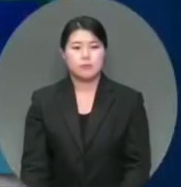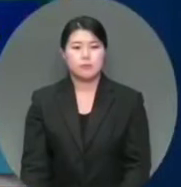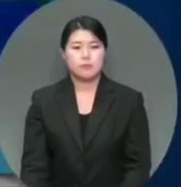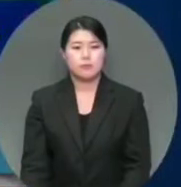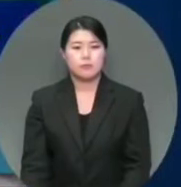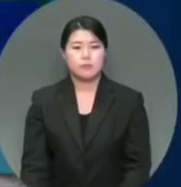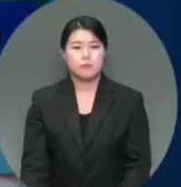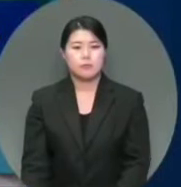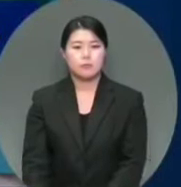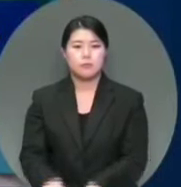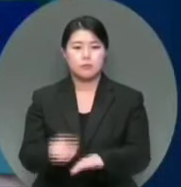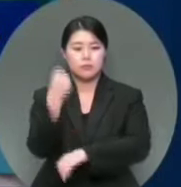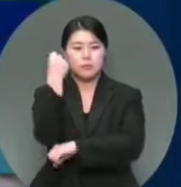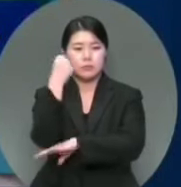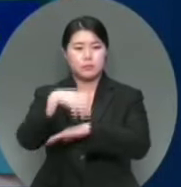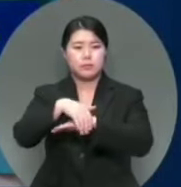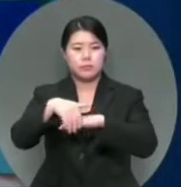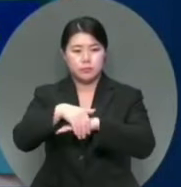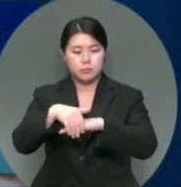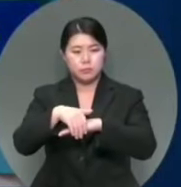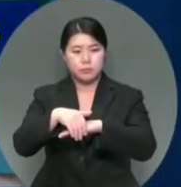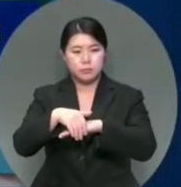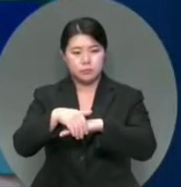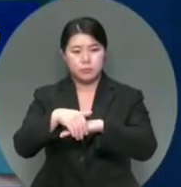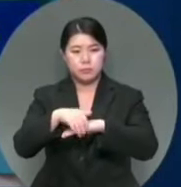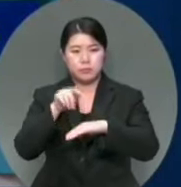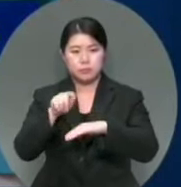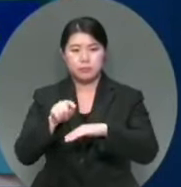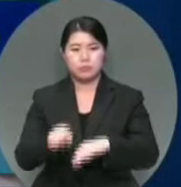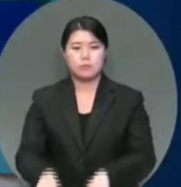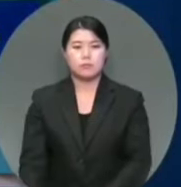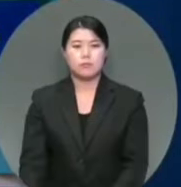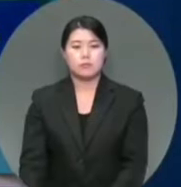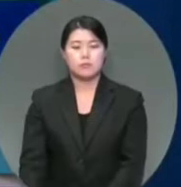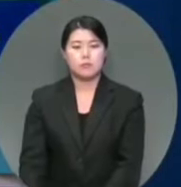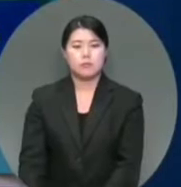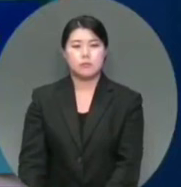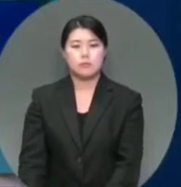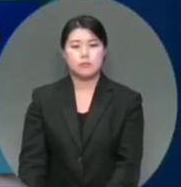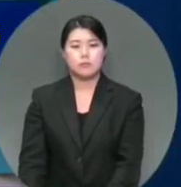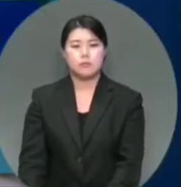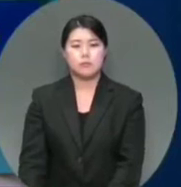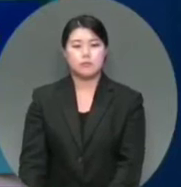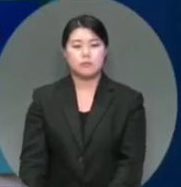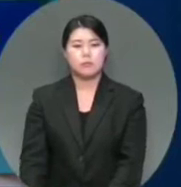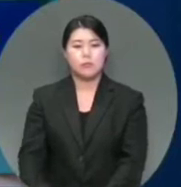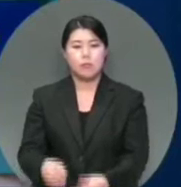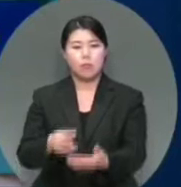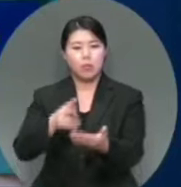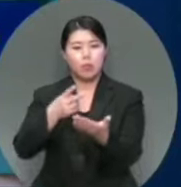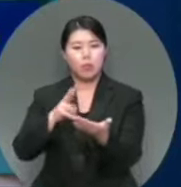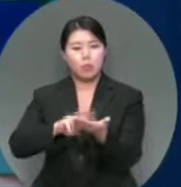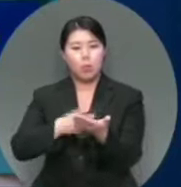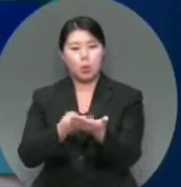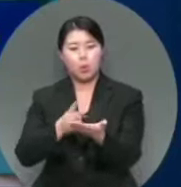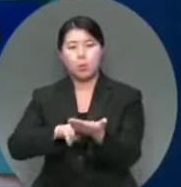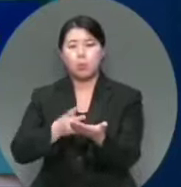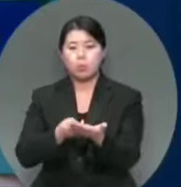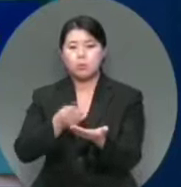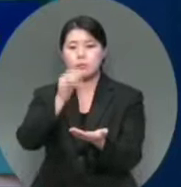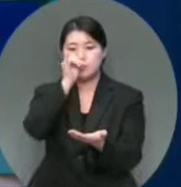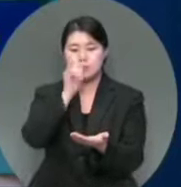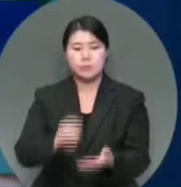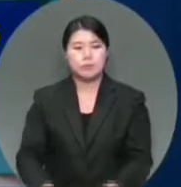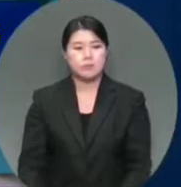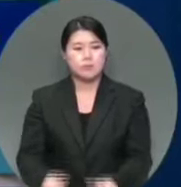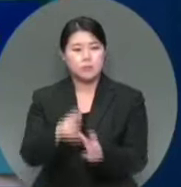지금 이제 기본계획이 변경된 아까 그런 위원회에서 기본계획이 변경이 됐는데 네.